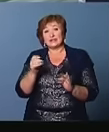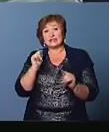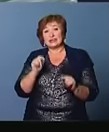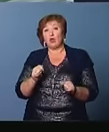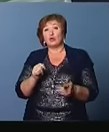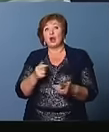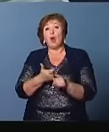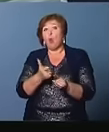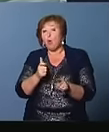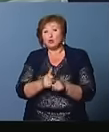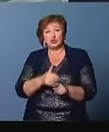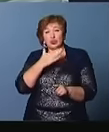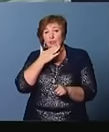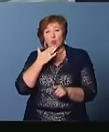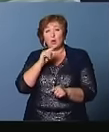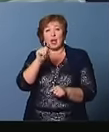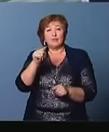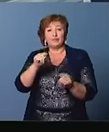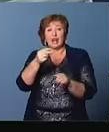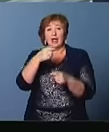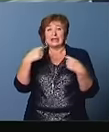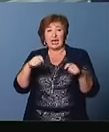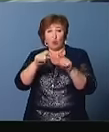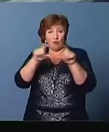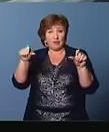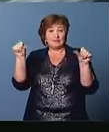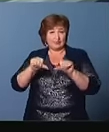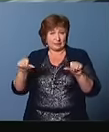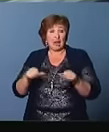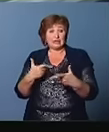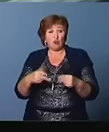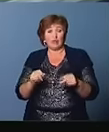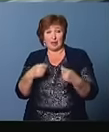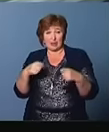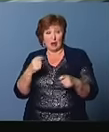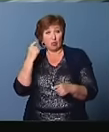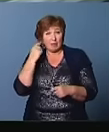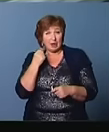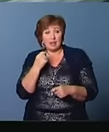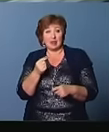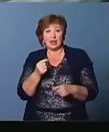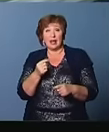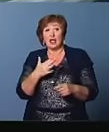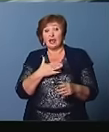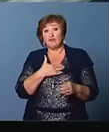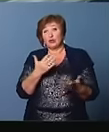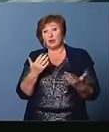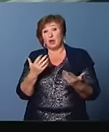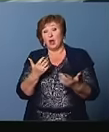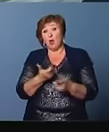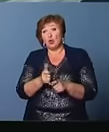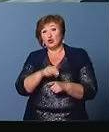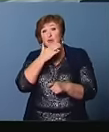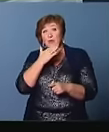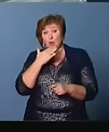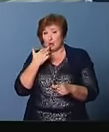тут очень нас много точек, очень. А вот от Ижевска до Можги почему-то ни одной такой точки ведь нет. Почему? Я